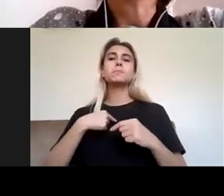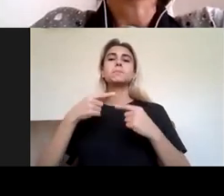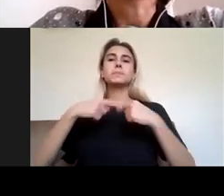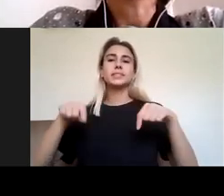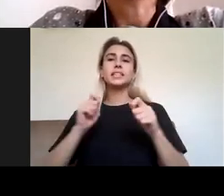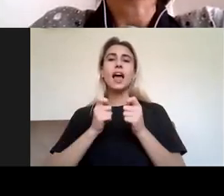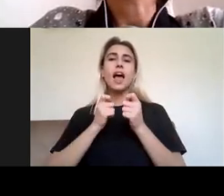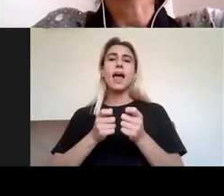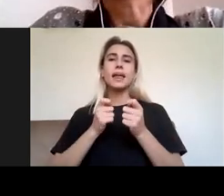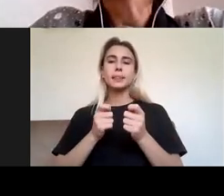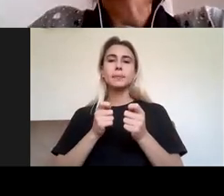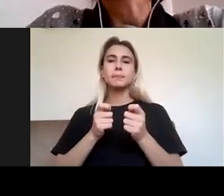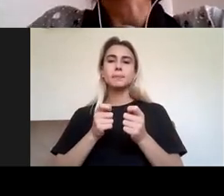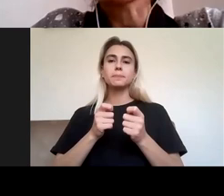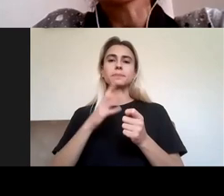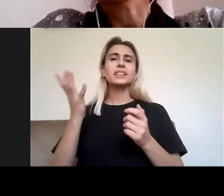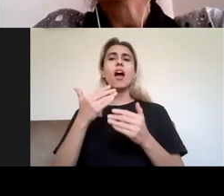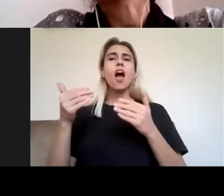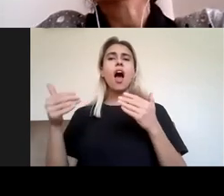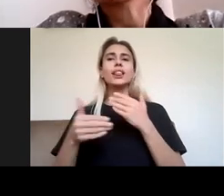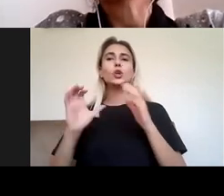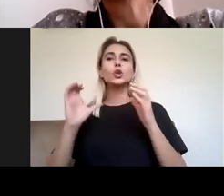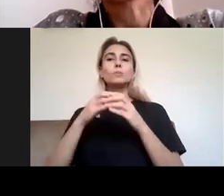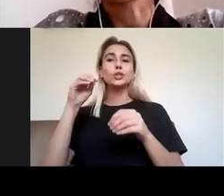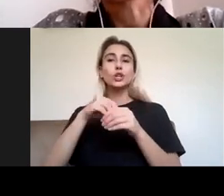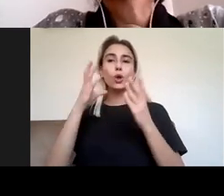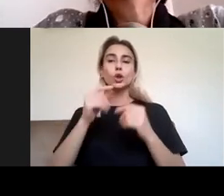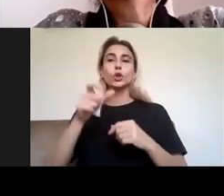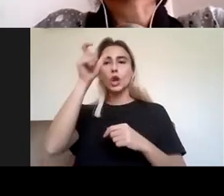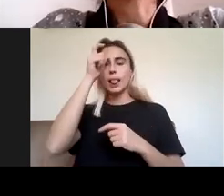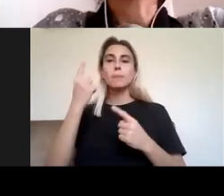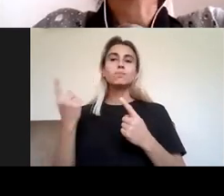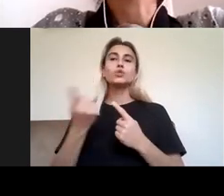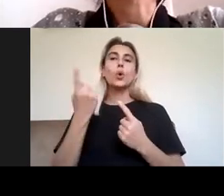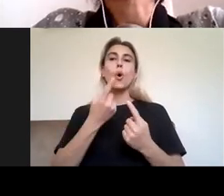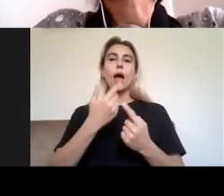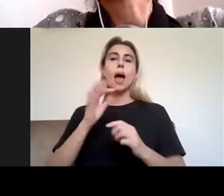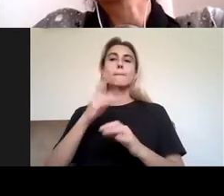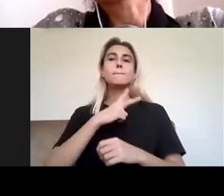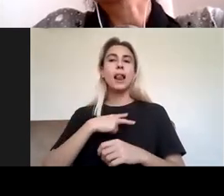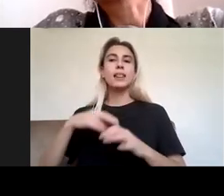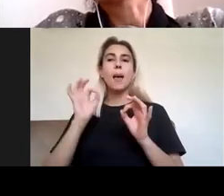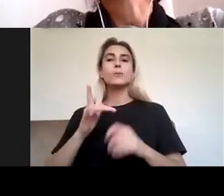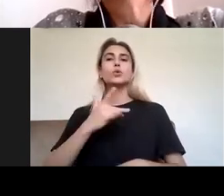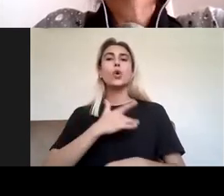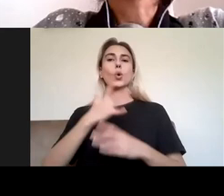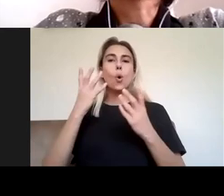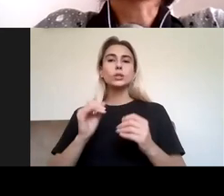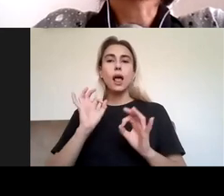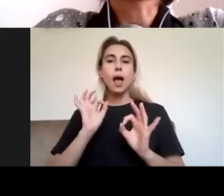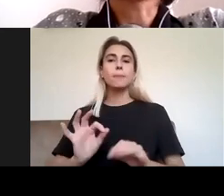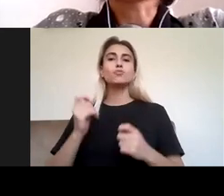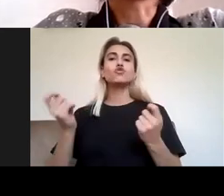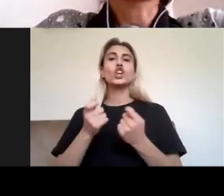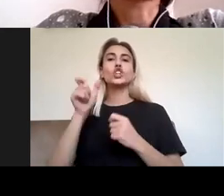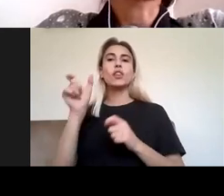eğitim ya daha doğrusu alt gruplar dahil olmak üzere Türkiye'de birçok hem belediyeler olsun hem gönüllüler olsun hem